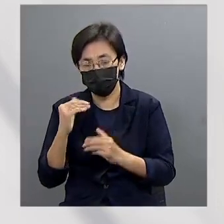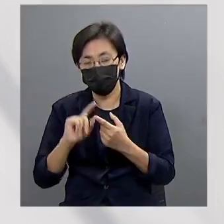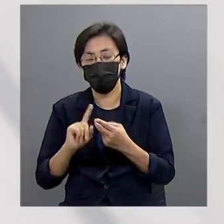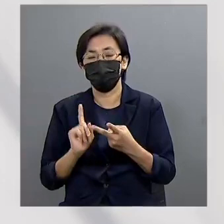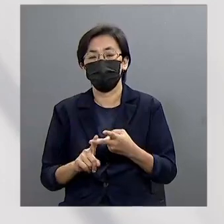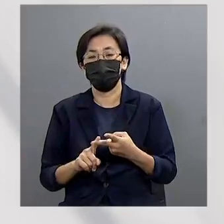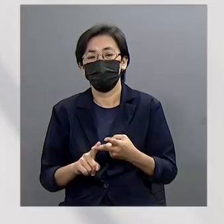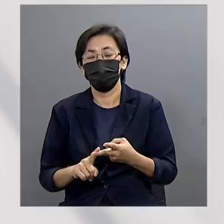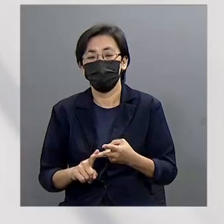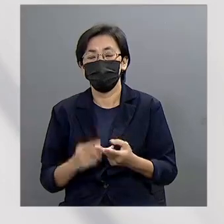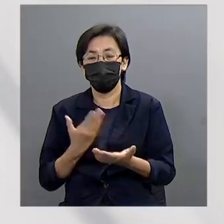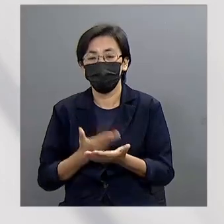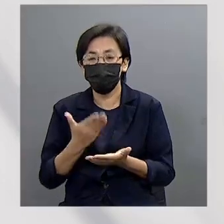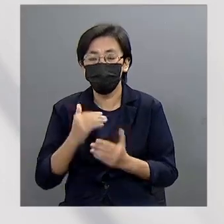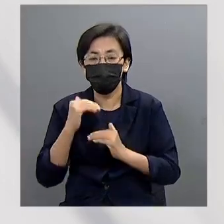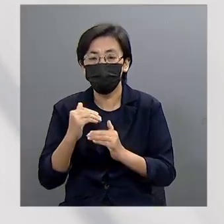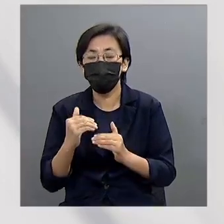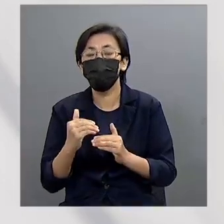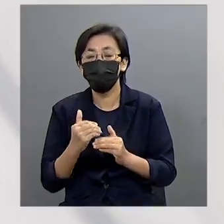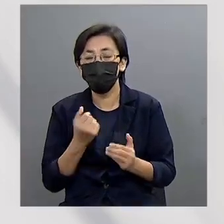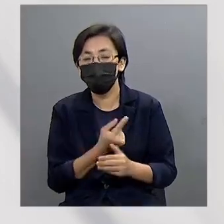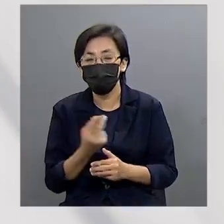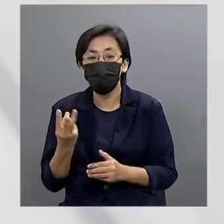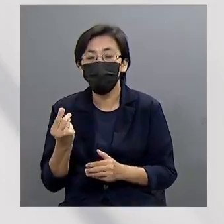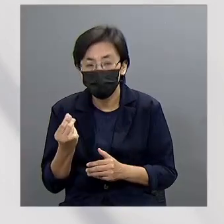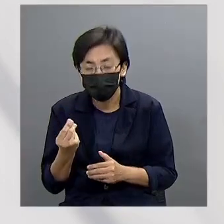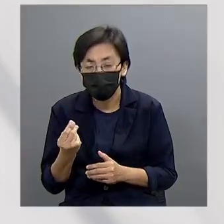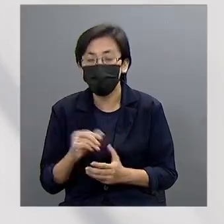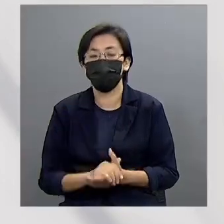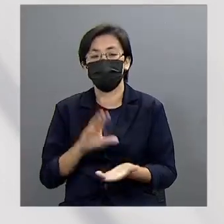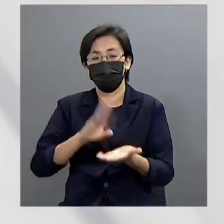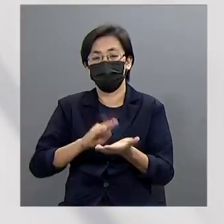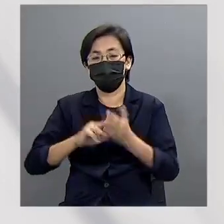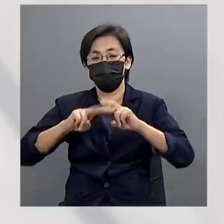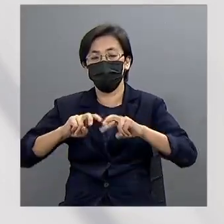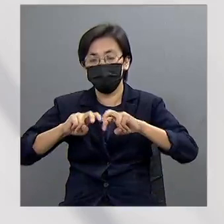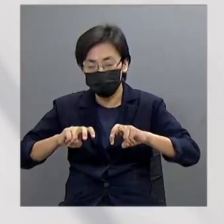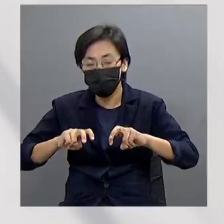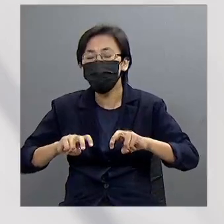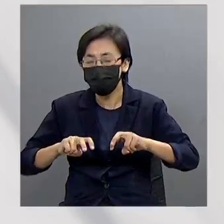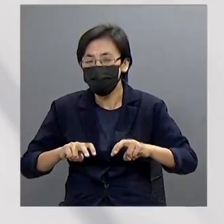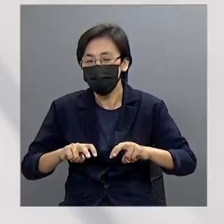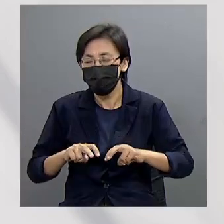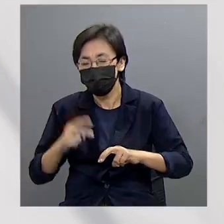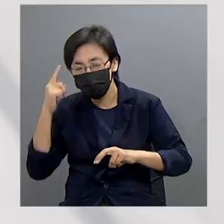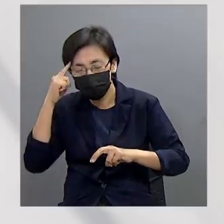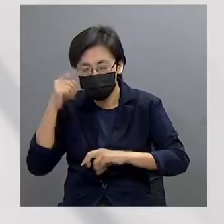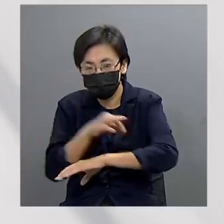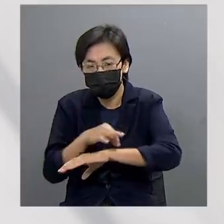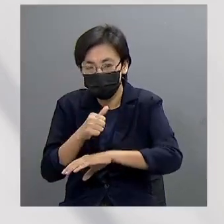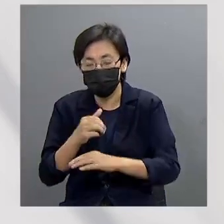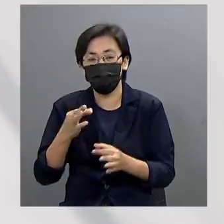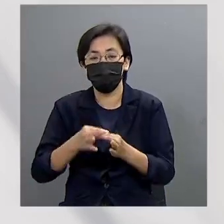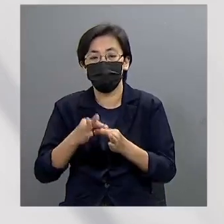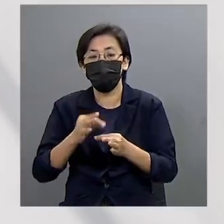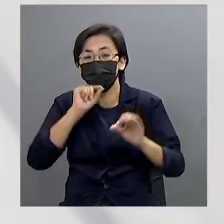การซื้อว่าซื้อได้มากน้อยขนาดไหนอันนี้ต้องเอาข้อมูลทางวิชาการมาออกแบบร่วมกันอีกครั้ง คือมันก็ทำได้ถ้าทำแอปเป่าตังเนี่ยถ้าซื้อขายผ่